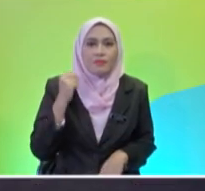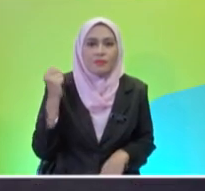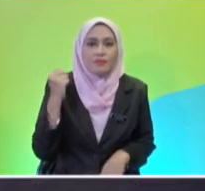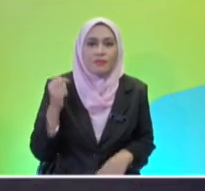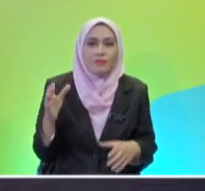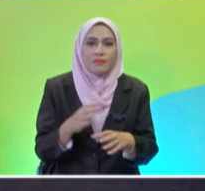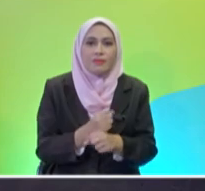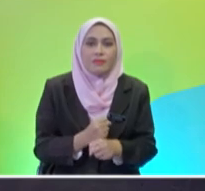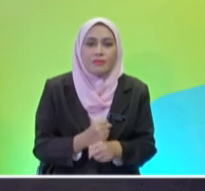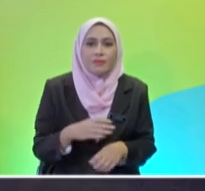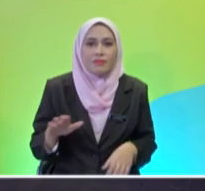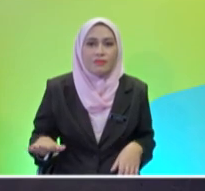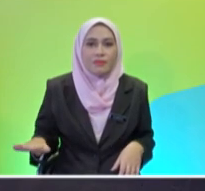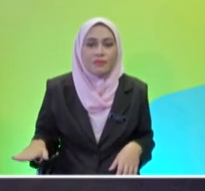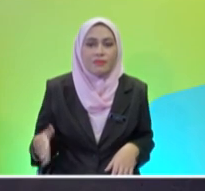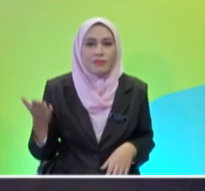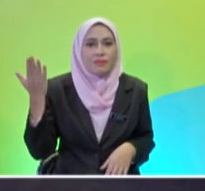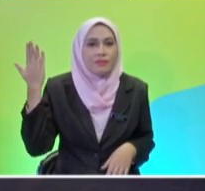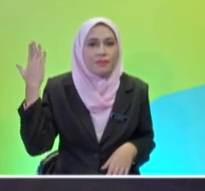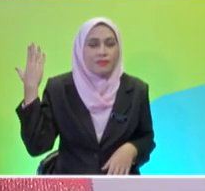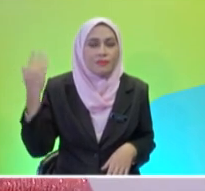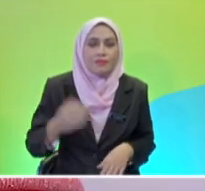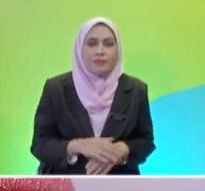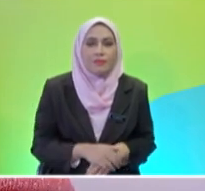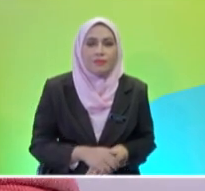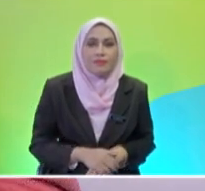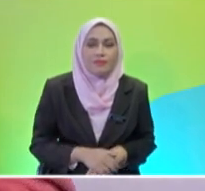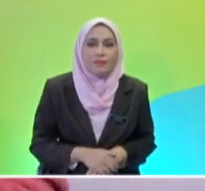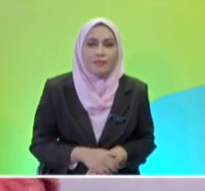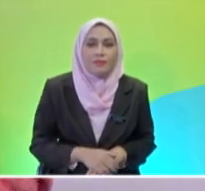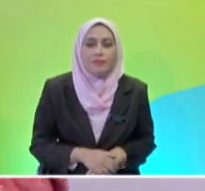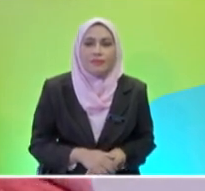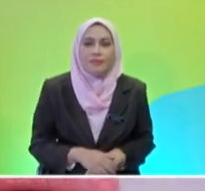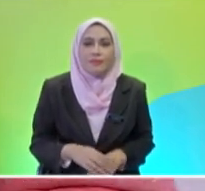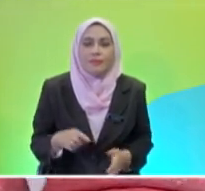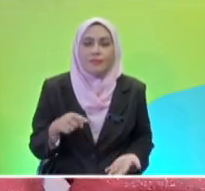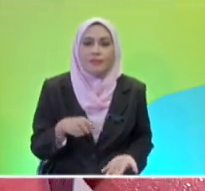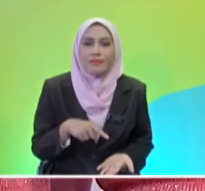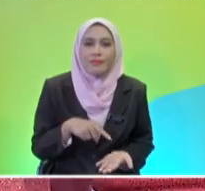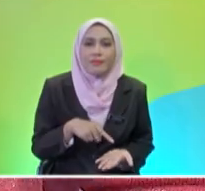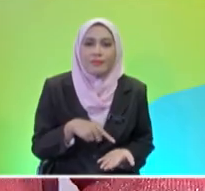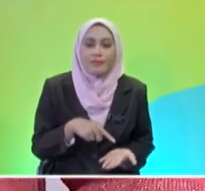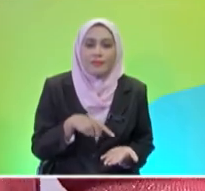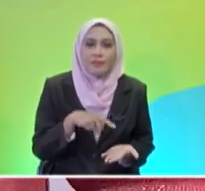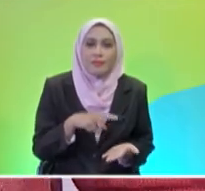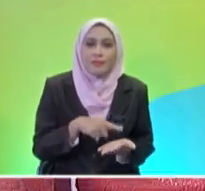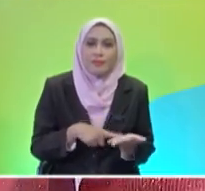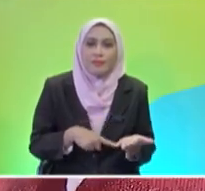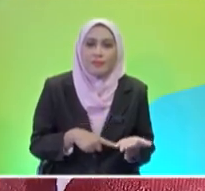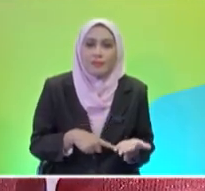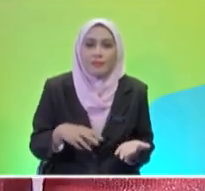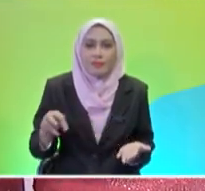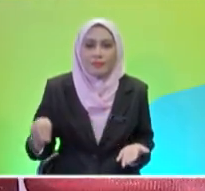Ya, dia selalu tangkap tapi tak dapat. Tak dapat. Sedihlah. Okay. Apa ya murid-murid? Apa ya?